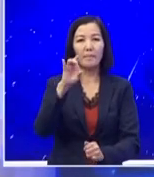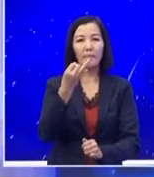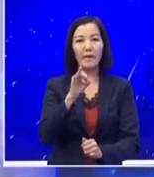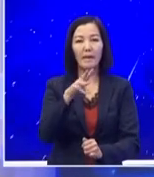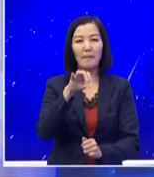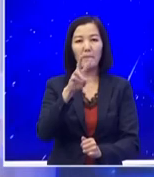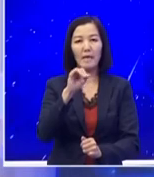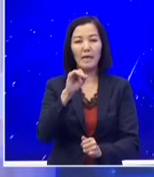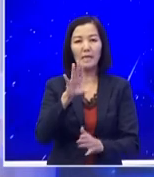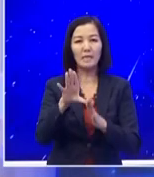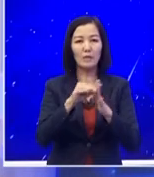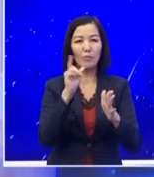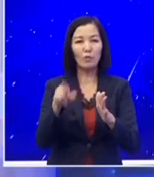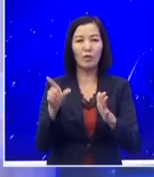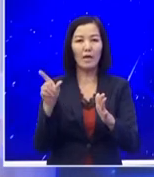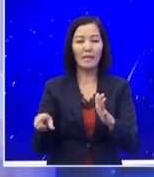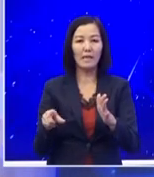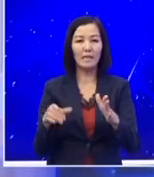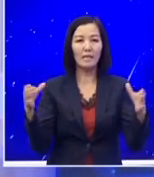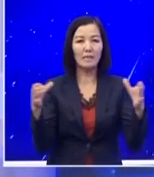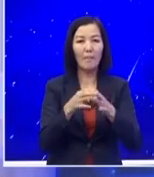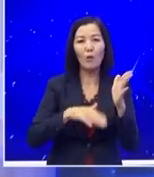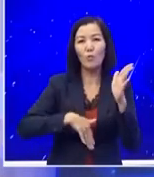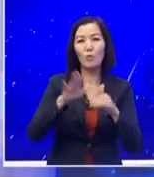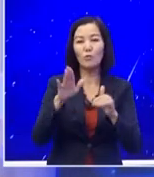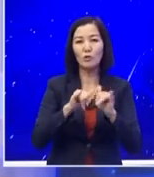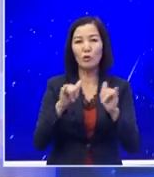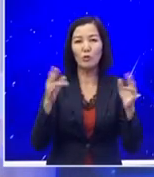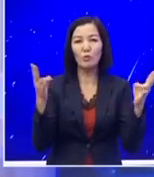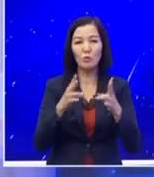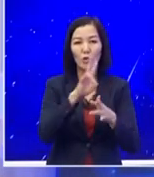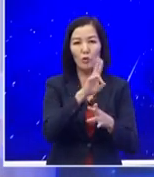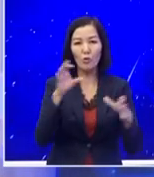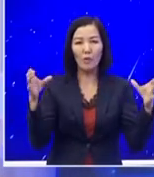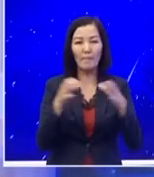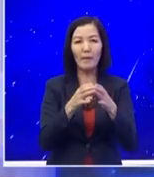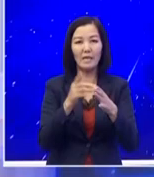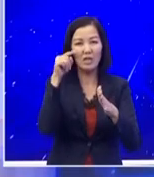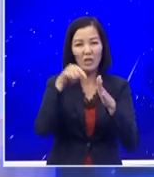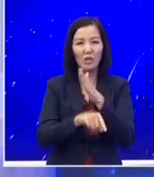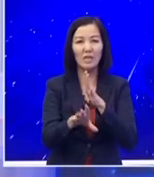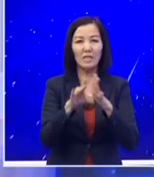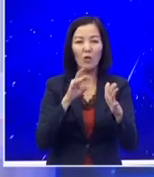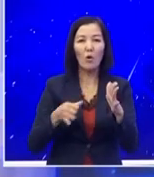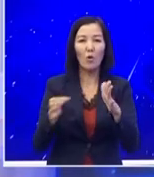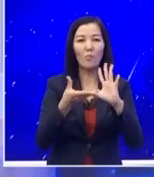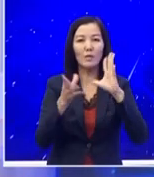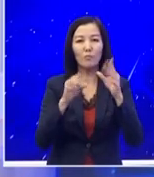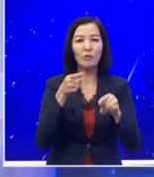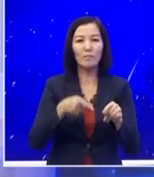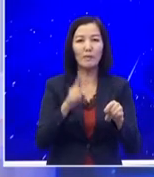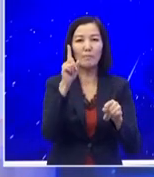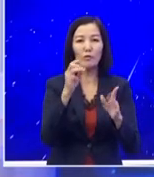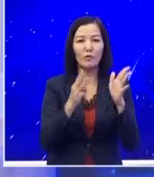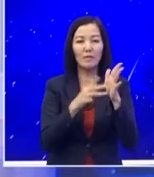Праймериз бұл депутаттардың сапалық құрамын мейлінше жақсарту. Нұр Отанның партия ішілік сайлауына облыс бойынша 1108